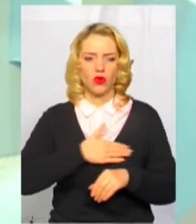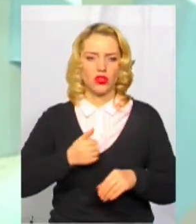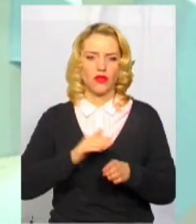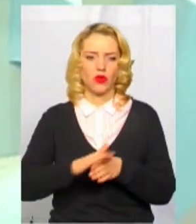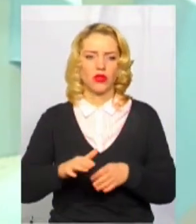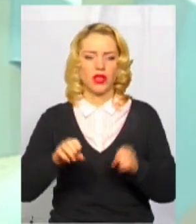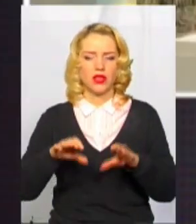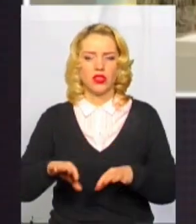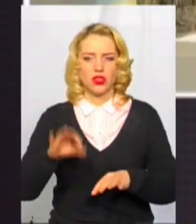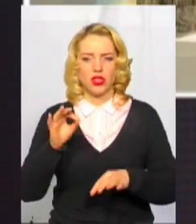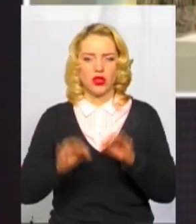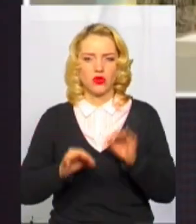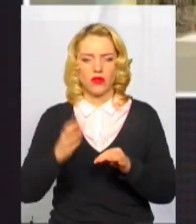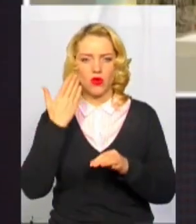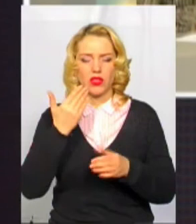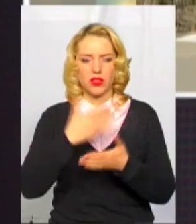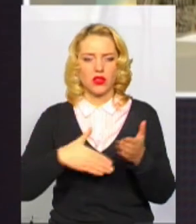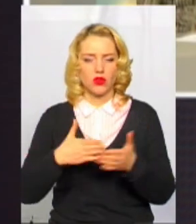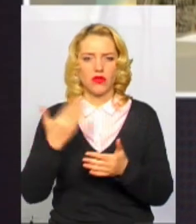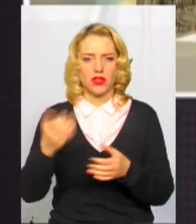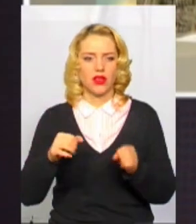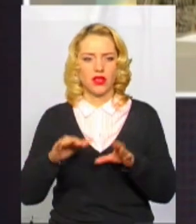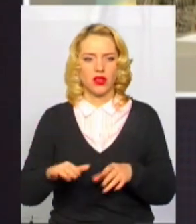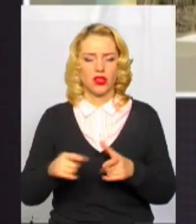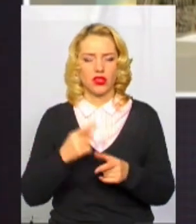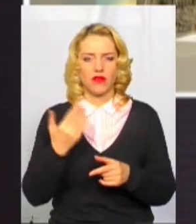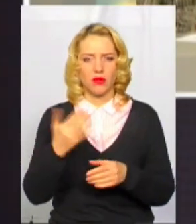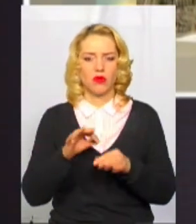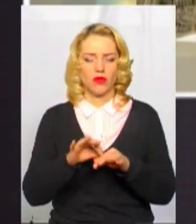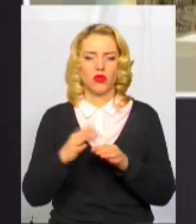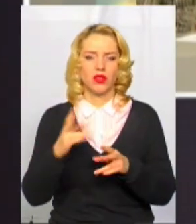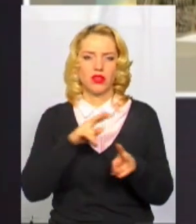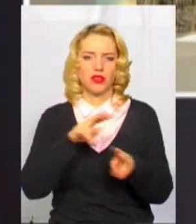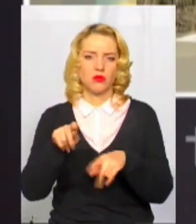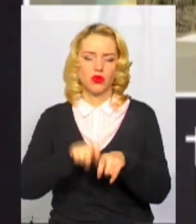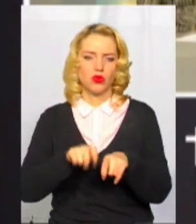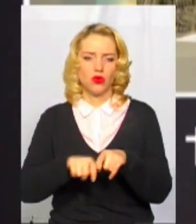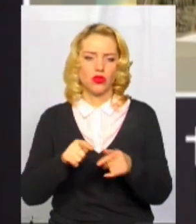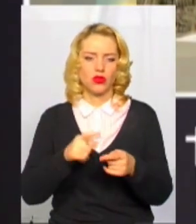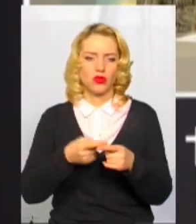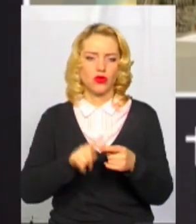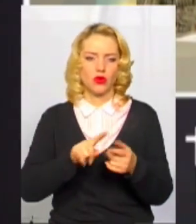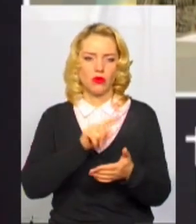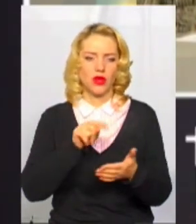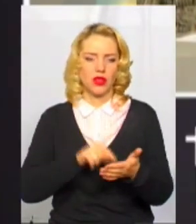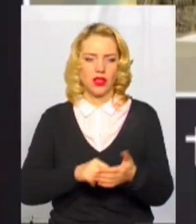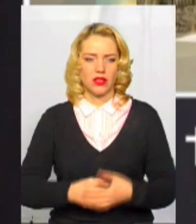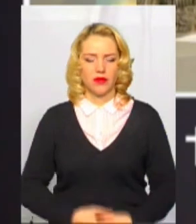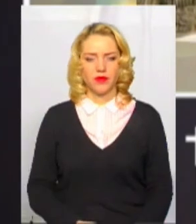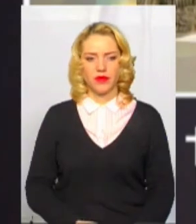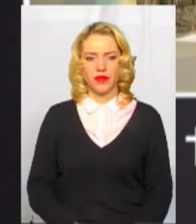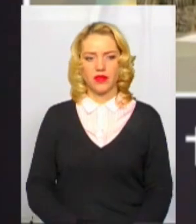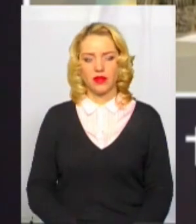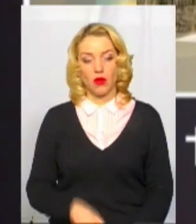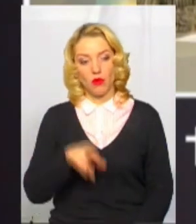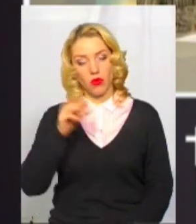судів, коли скасовуються їх рішення. Тому в мене питання, чи проводите ви якийсь моніторинг з цього питання? З якості.